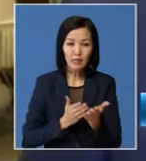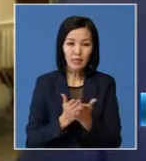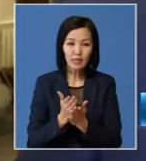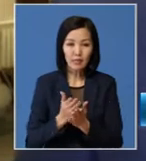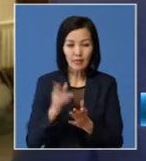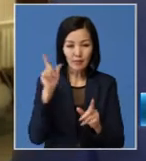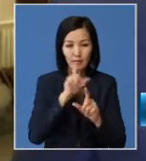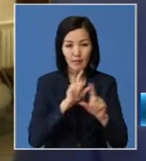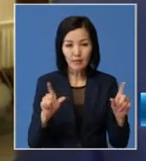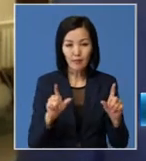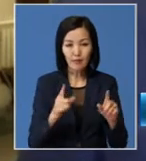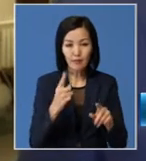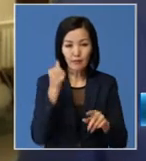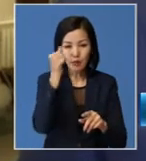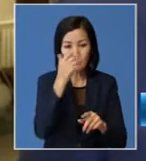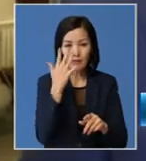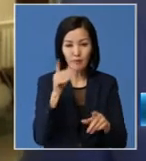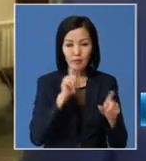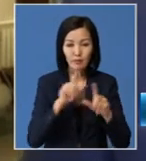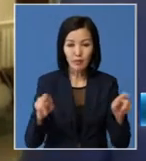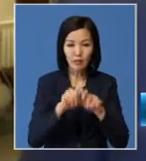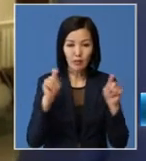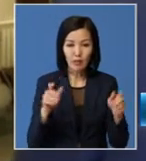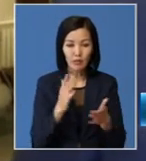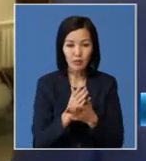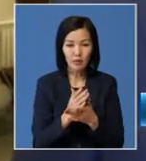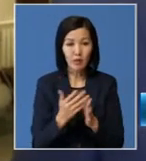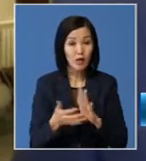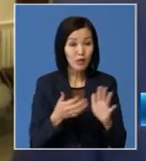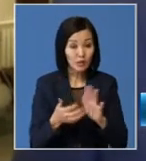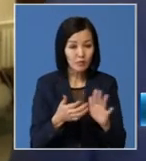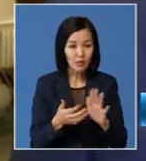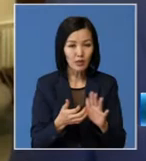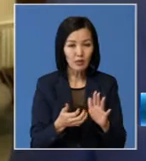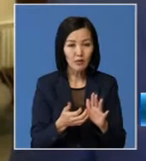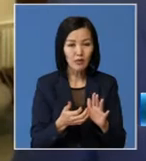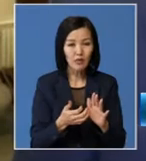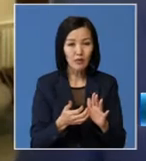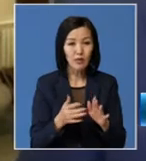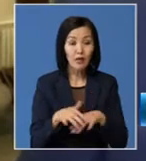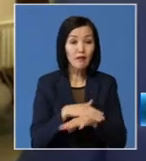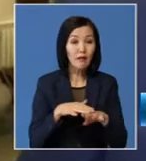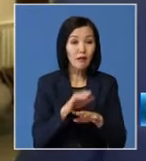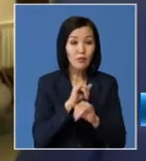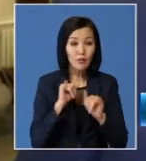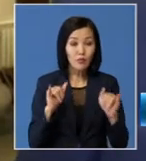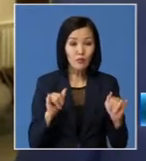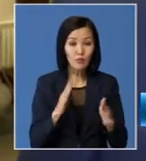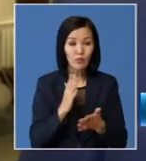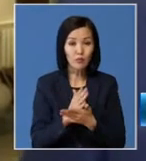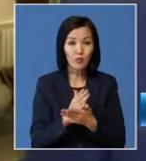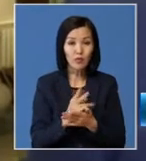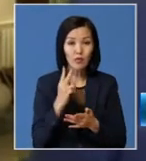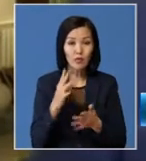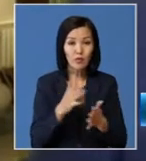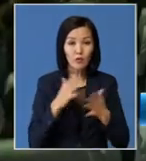білім саласына жылында 5 мектептен кем салынып отқан жоқ. Сонда да ол жетпей жатыр. Ол халықтың өсуі. Келесі жылы біз екі үлкен